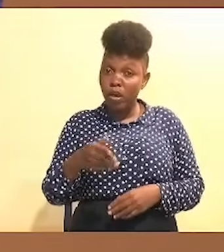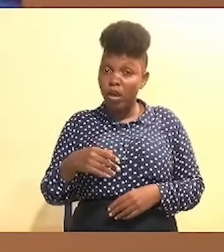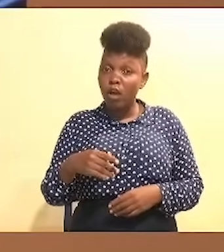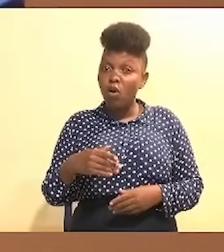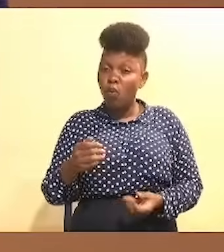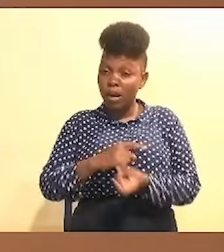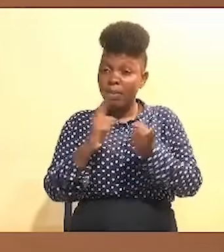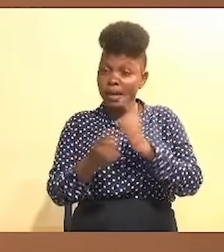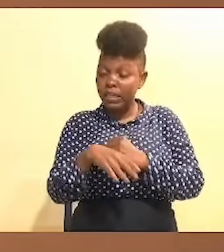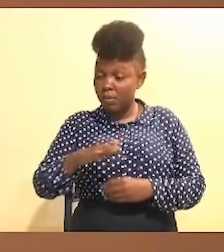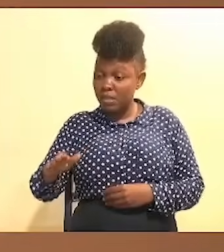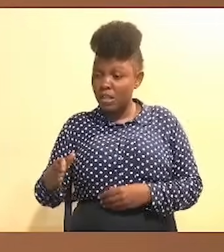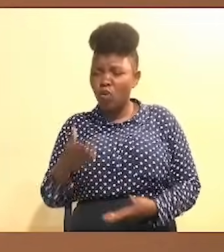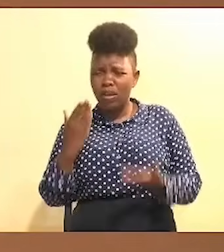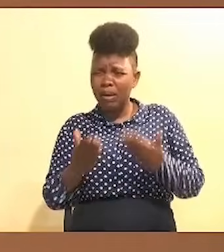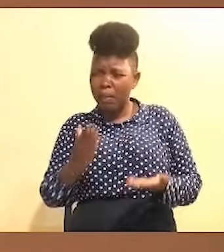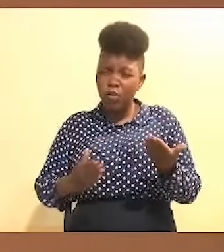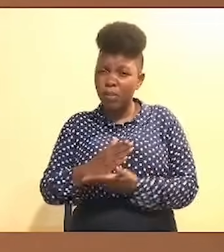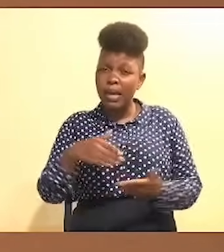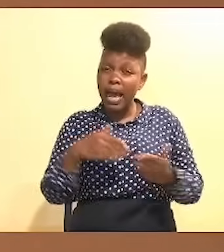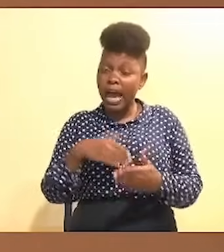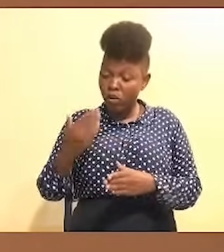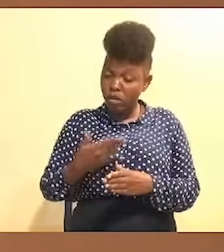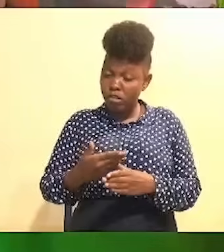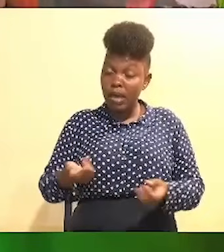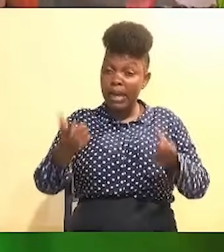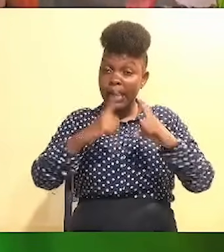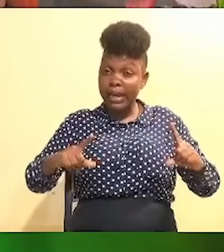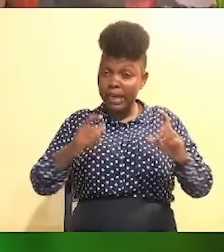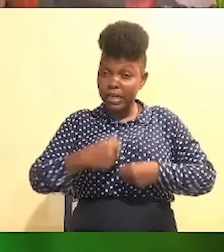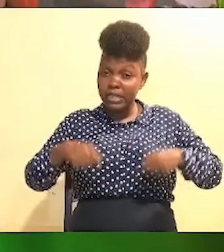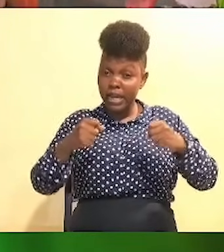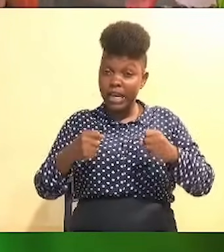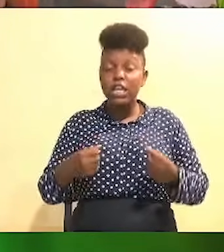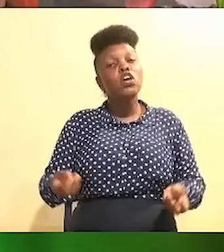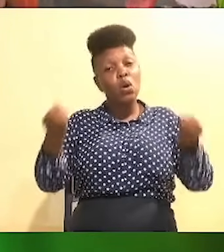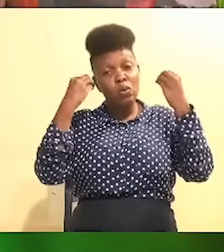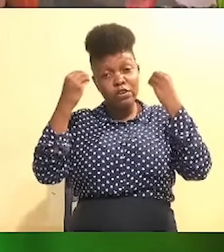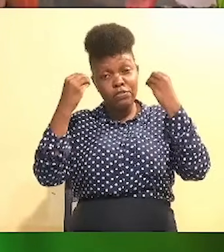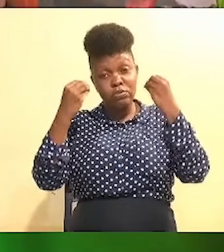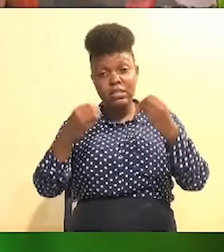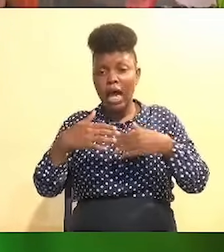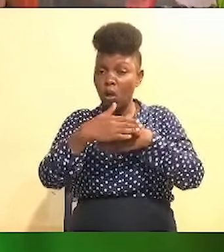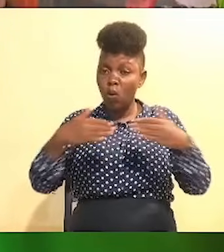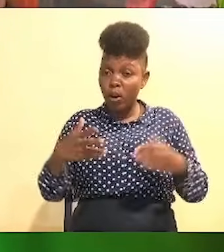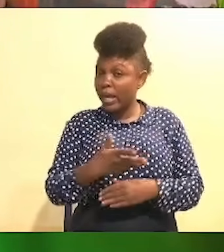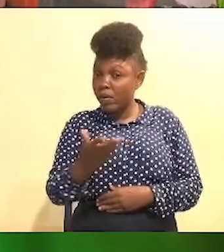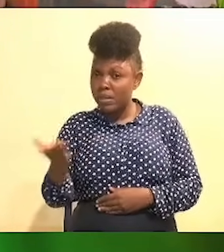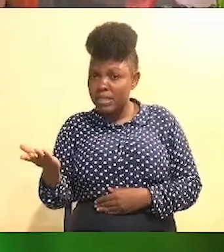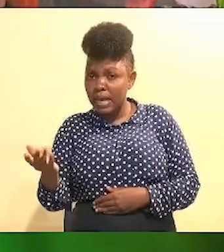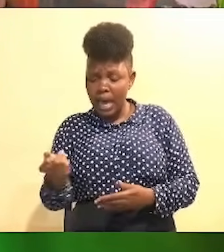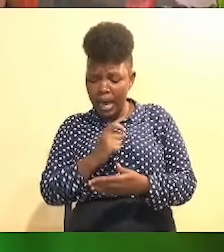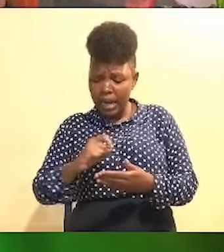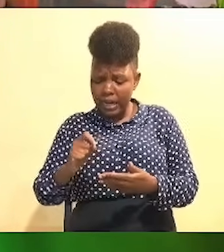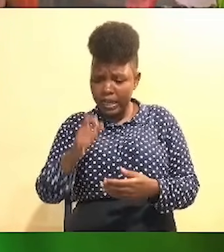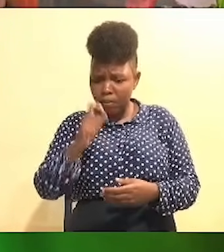unapitia mpaka unazoea yale mazingira. Lakini jitahidi kujifunza lugha ya wenzako. Aliandika mtu mmoja anaitwa